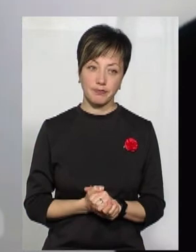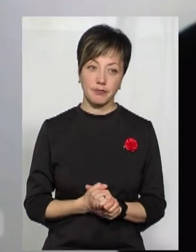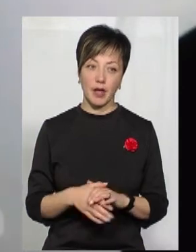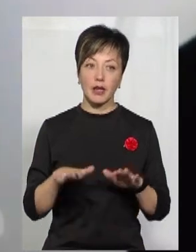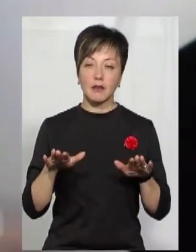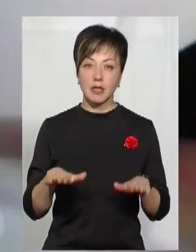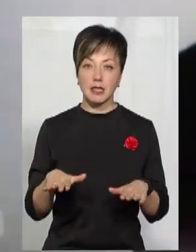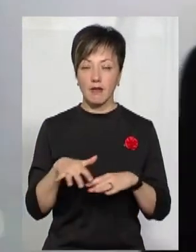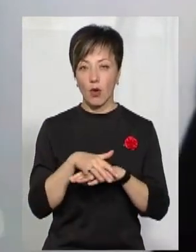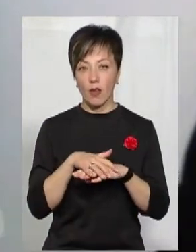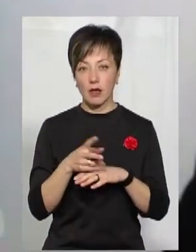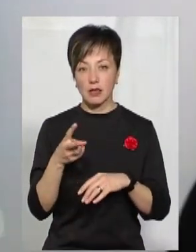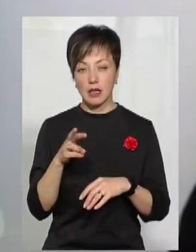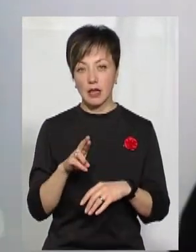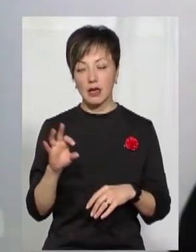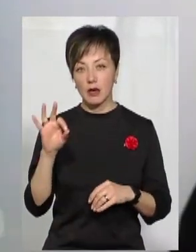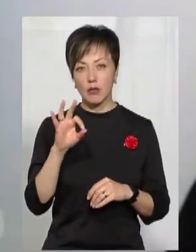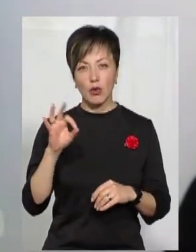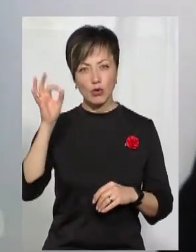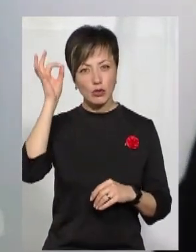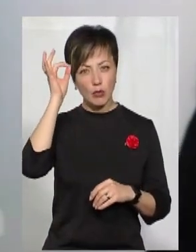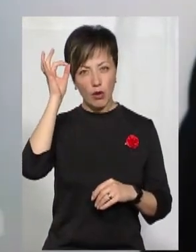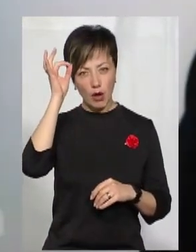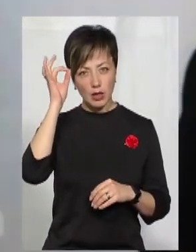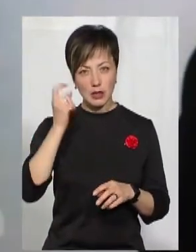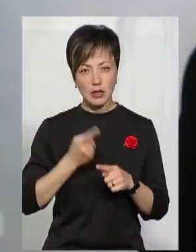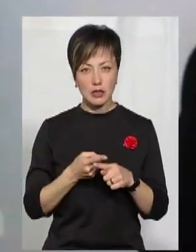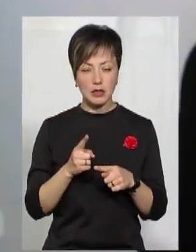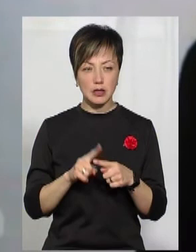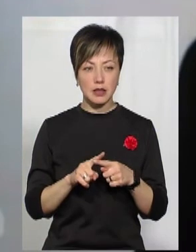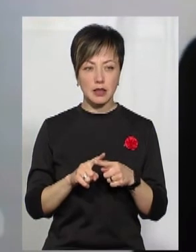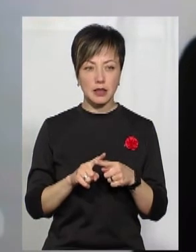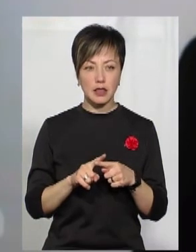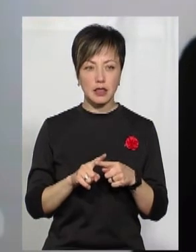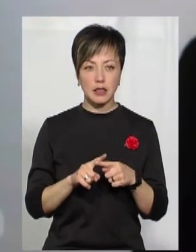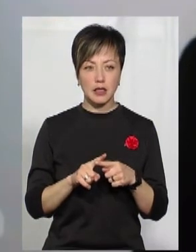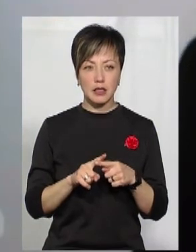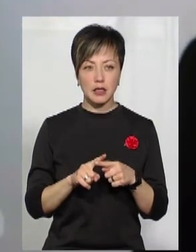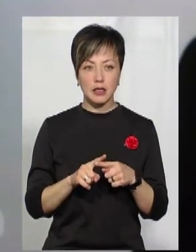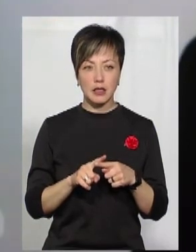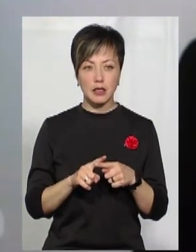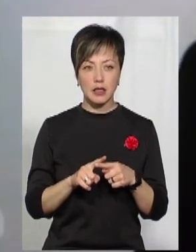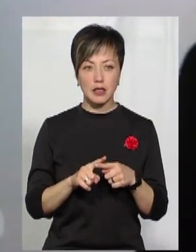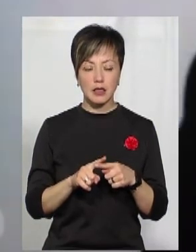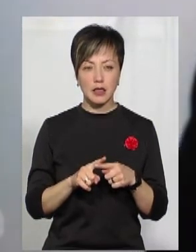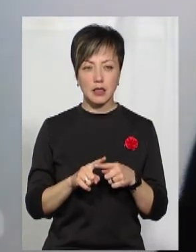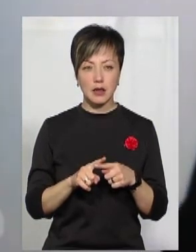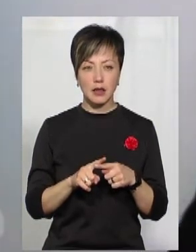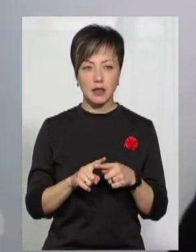місцевого населення. Що стосується спогадів, то це два щоденники підготовлено.